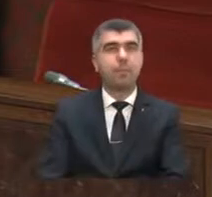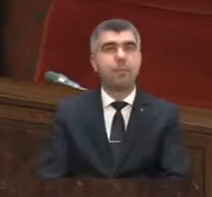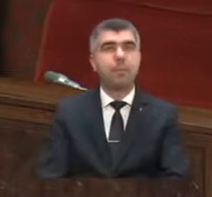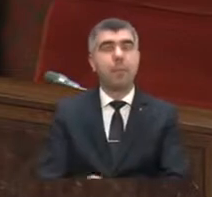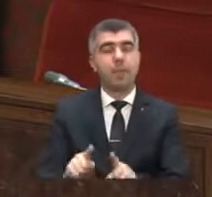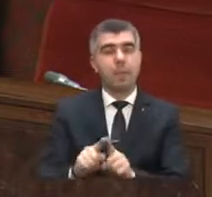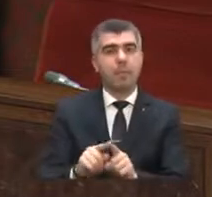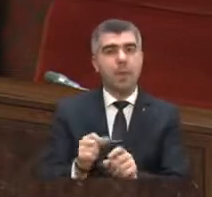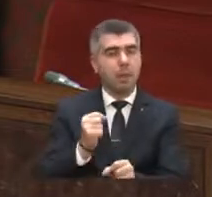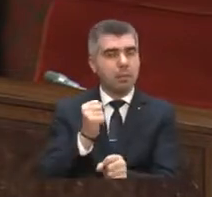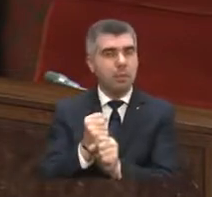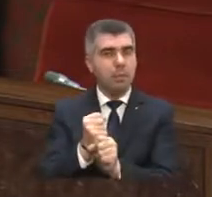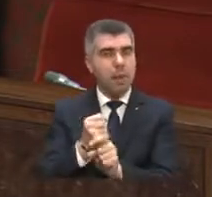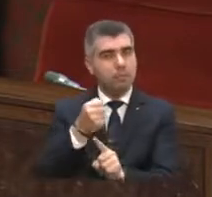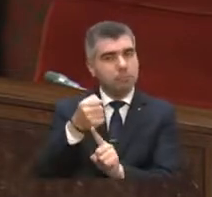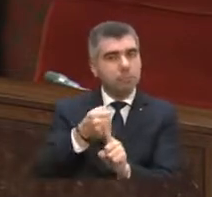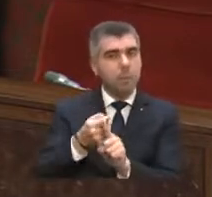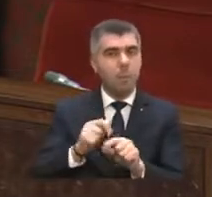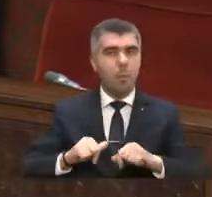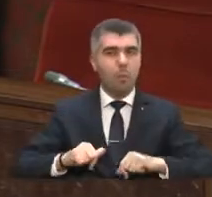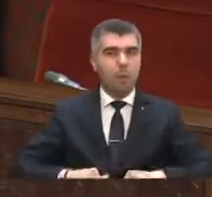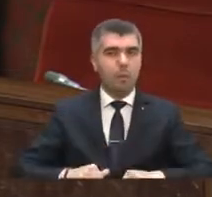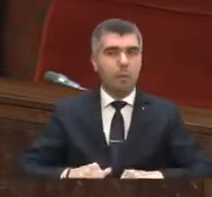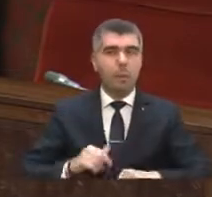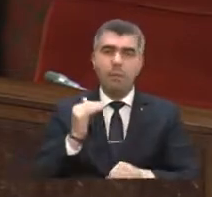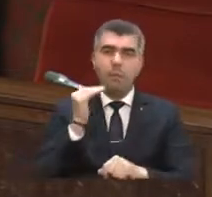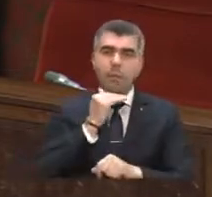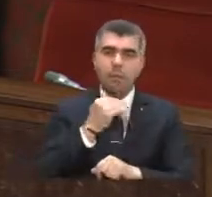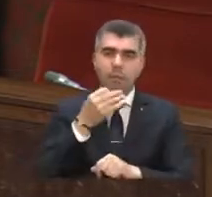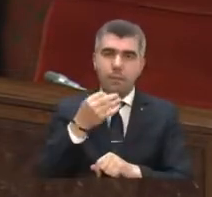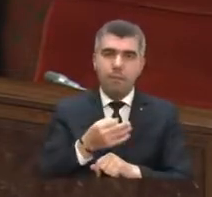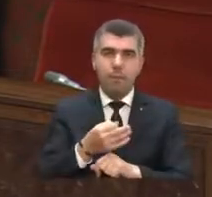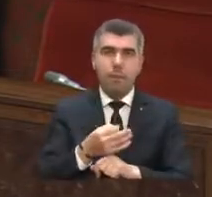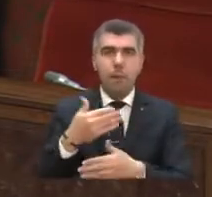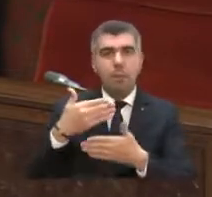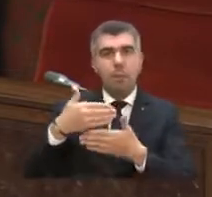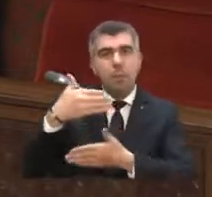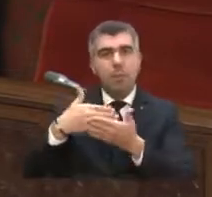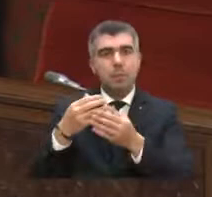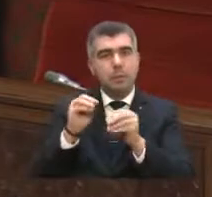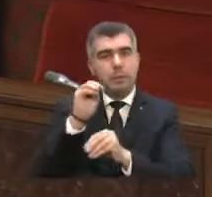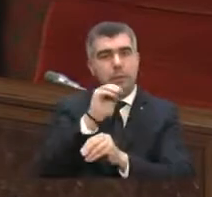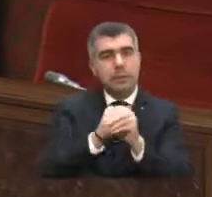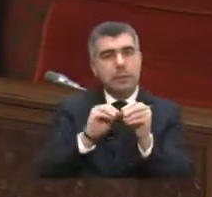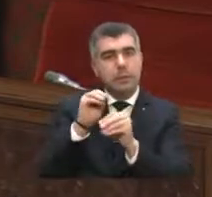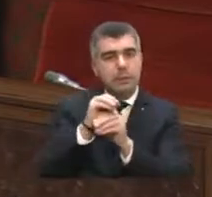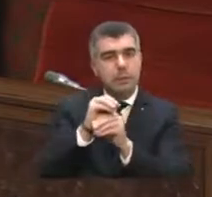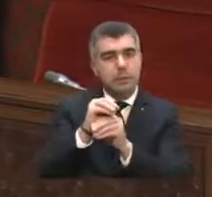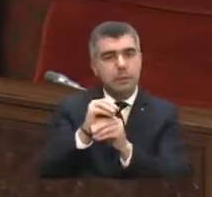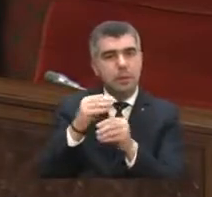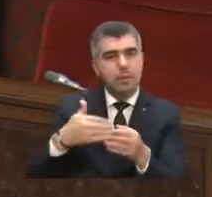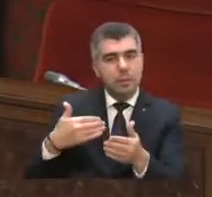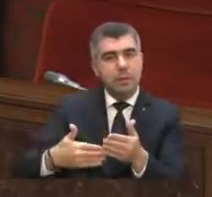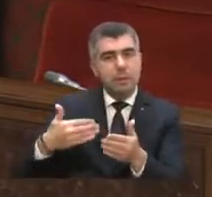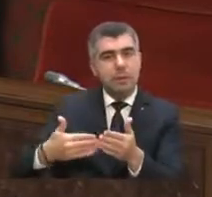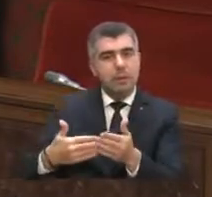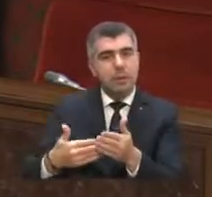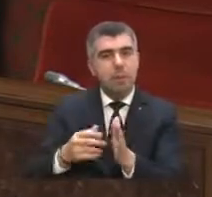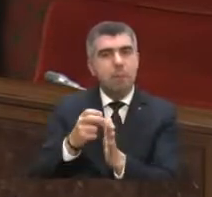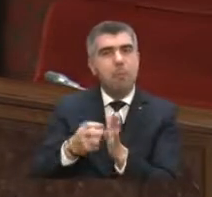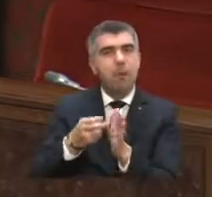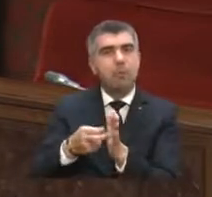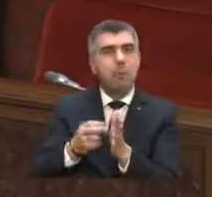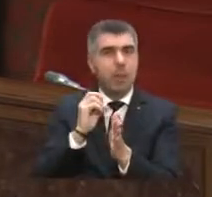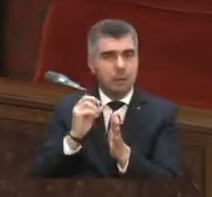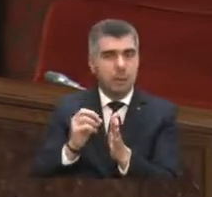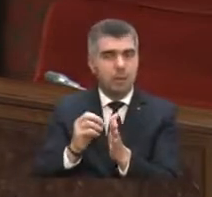ديال الوزاره ان شاء الله هي تسريع ديال بدايه تهيئه المحطات اللوجستيكيه،